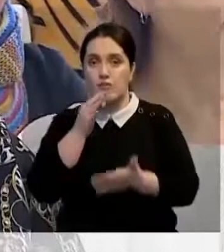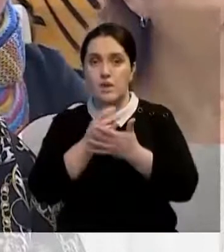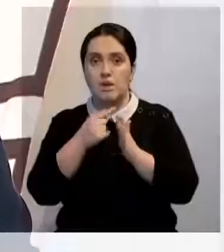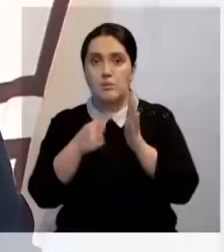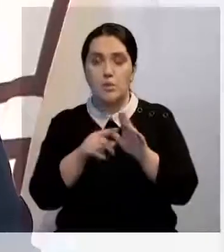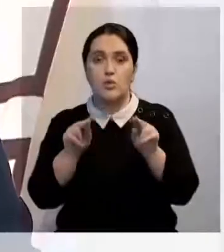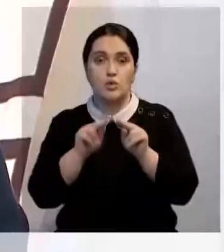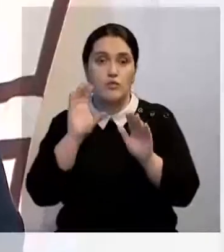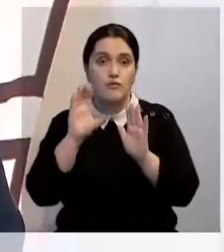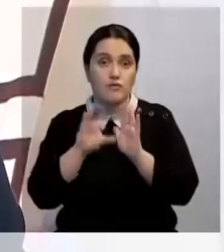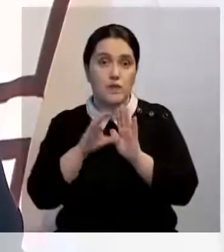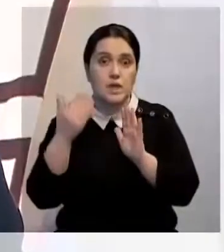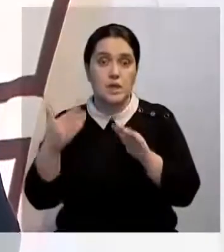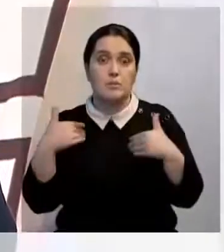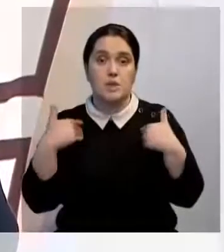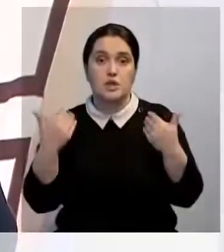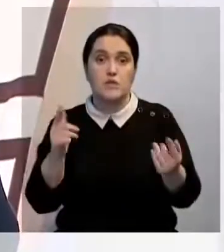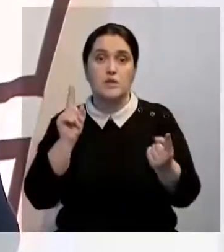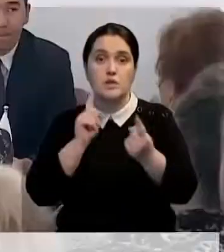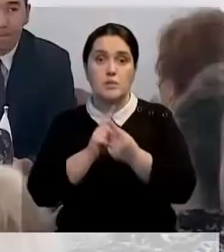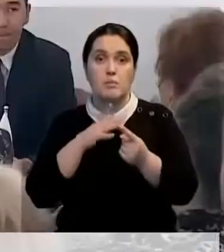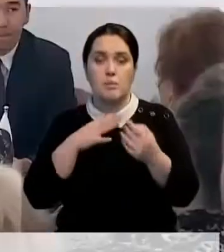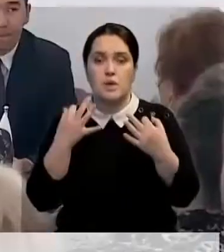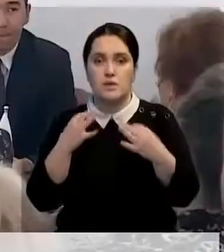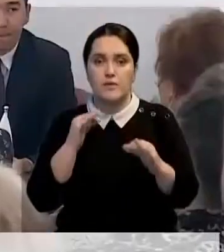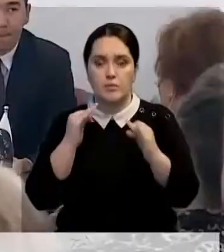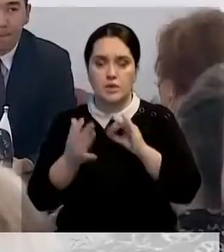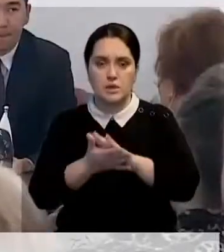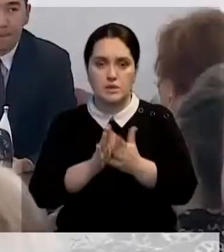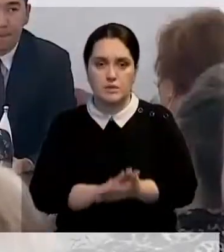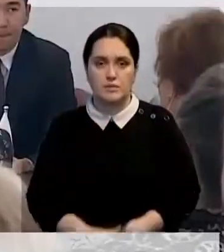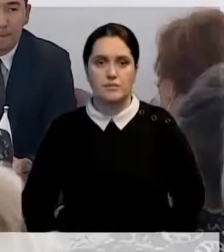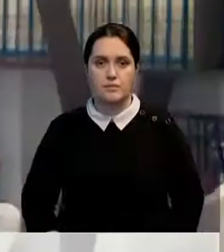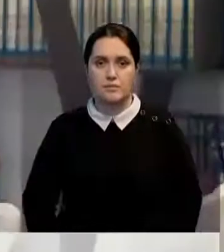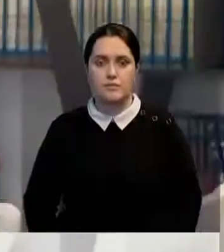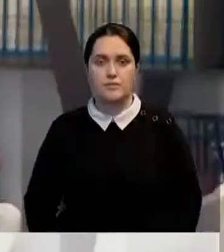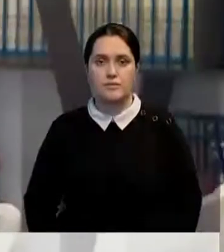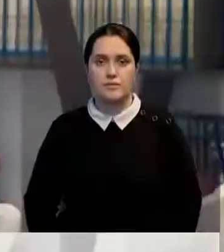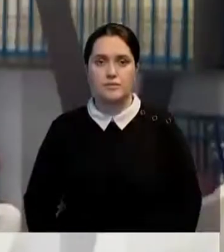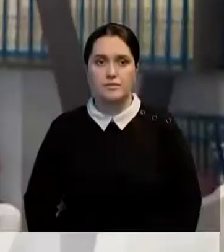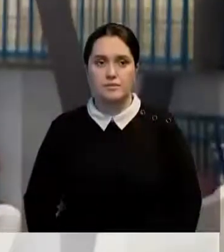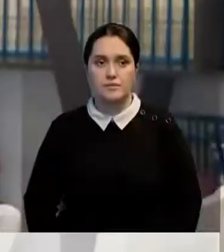вопросы учителей и выслушала их предложения. Встреча прошла в формате свободного диалога.